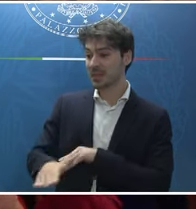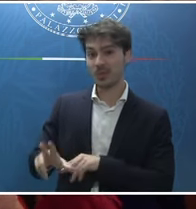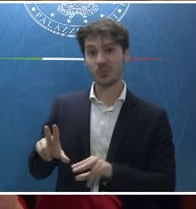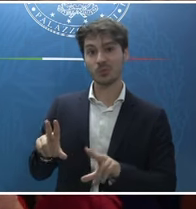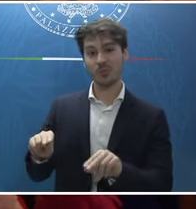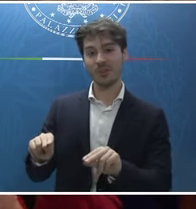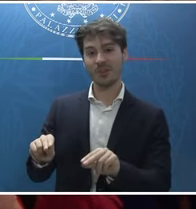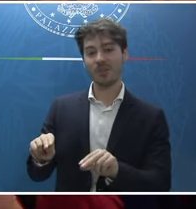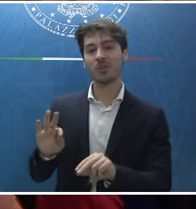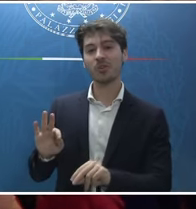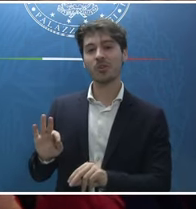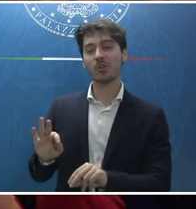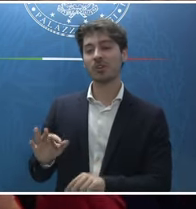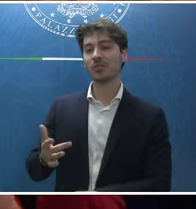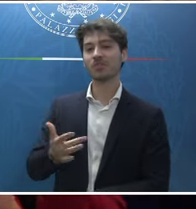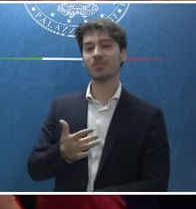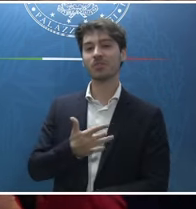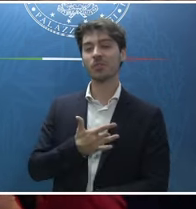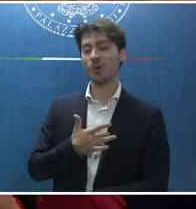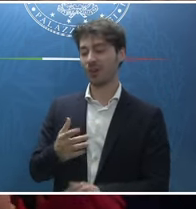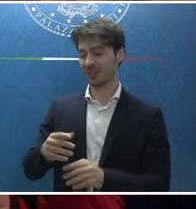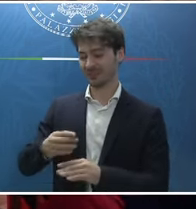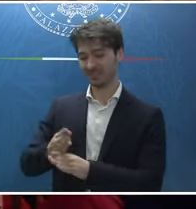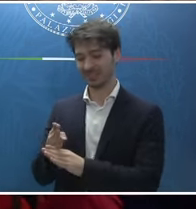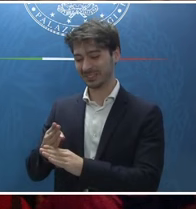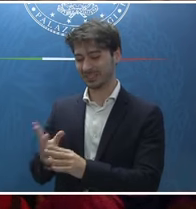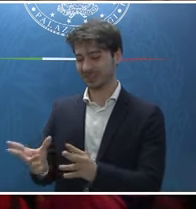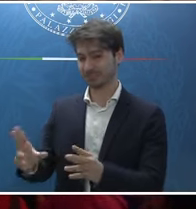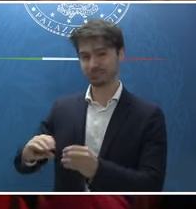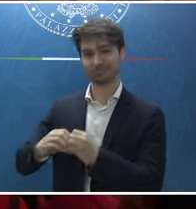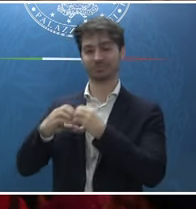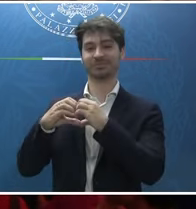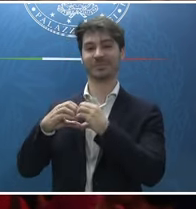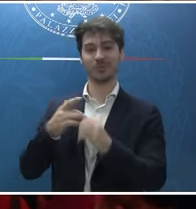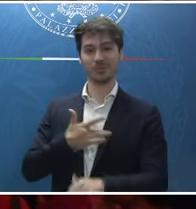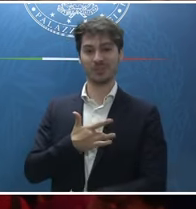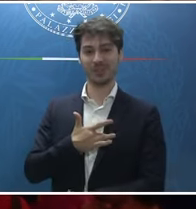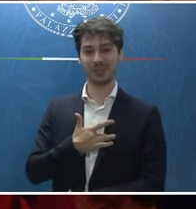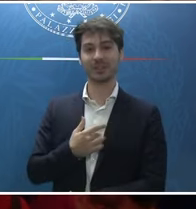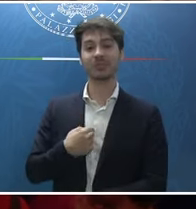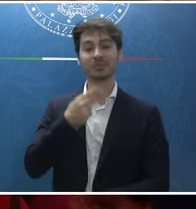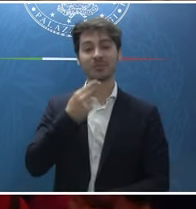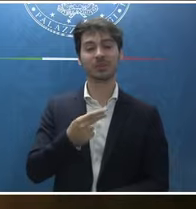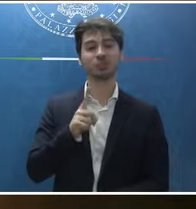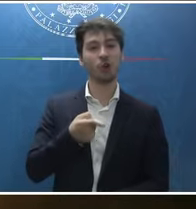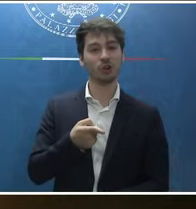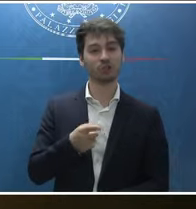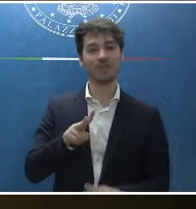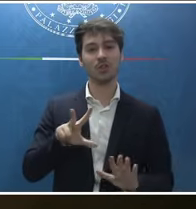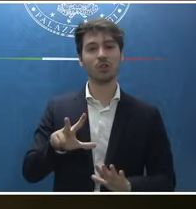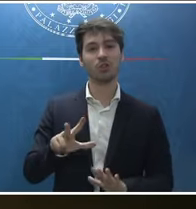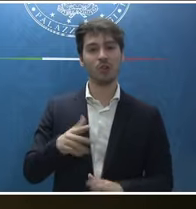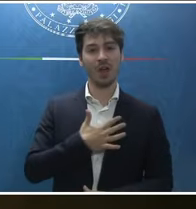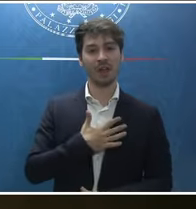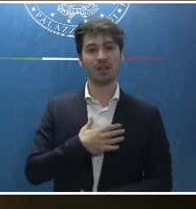grazie, un cuore che si ricompone. Sì, mi chiamo Giorgia, ho 28 anni e sono laureata in